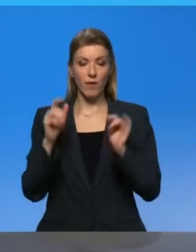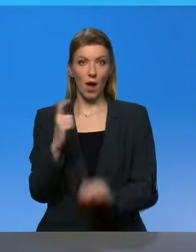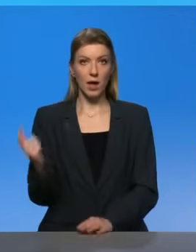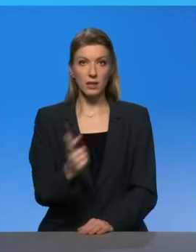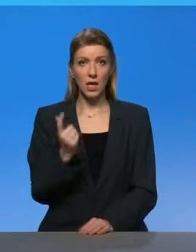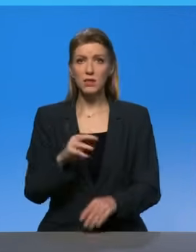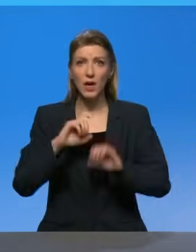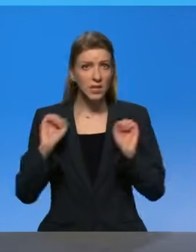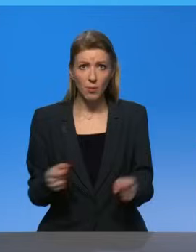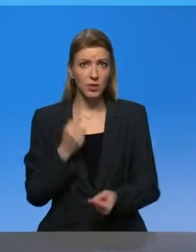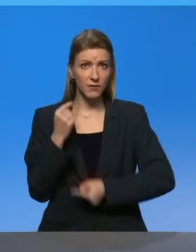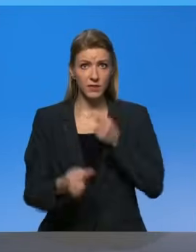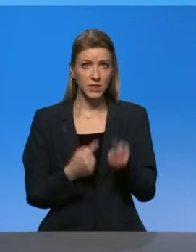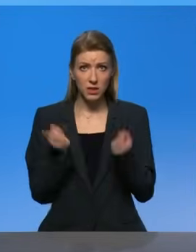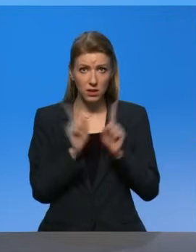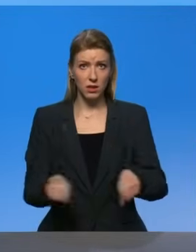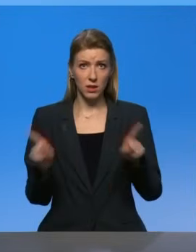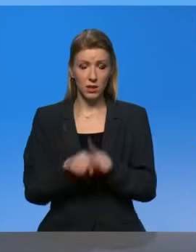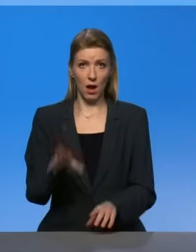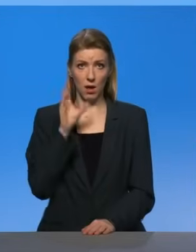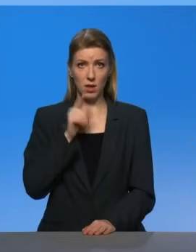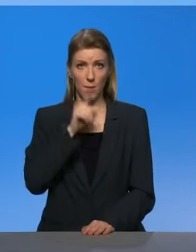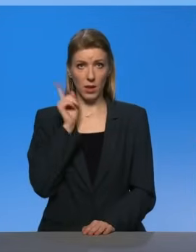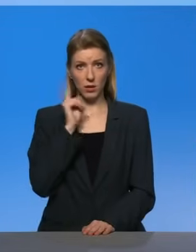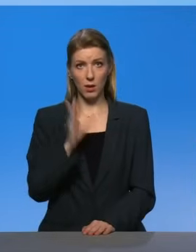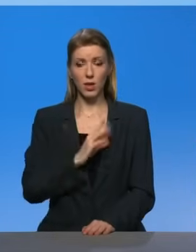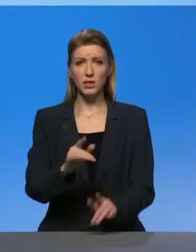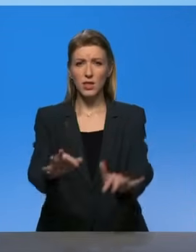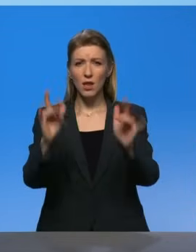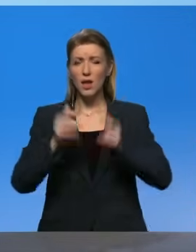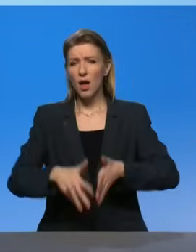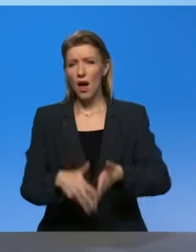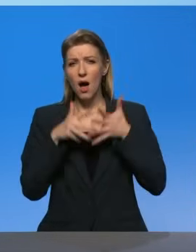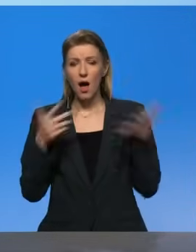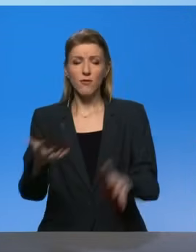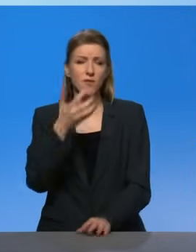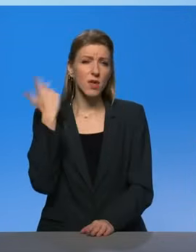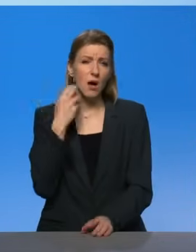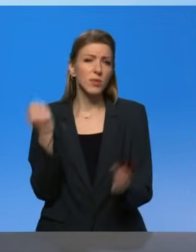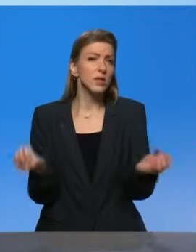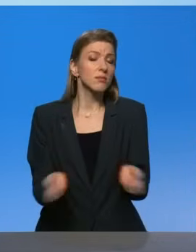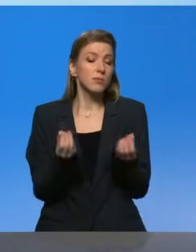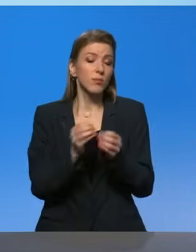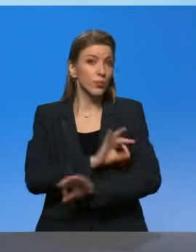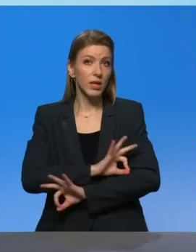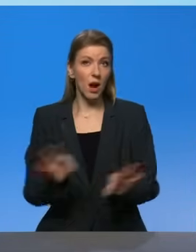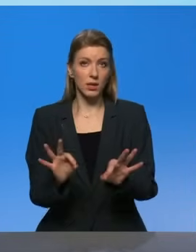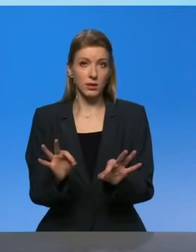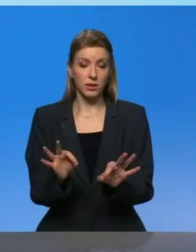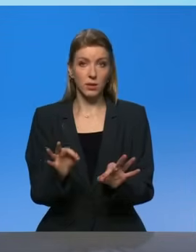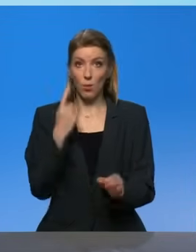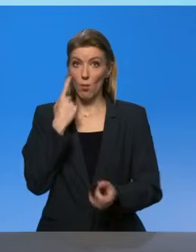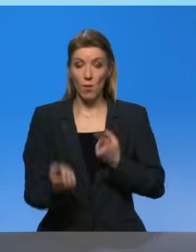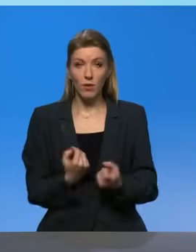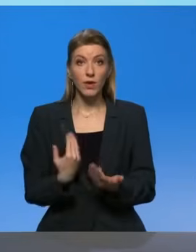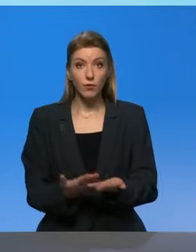всегда. Когда я была молодая, сады были большие, яблоки были прекрасные. И вы знаете, вообще-то